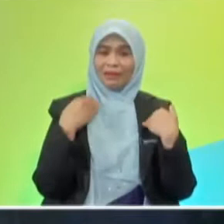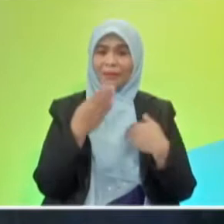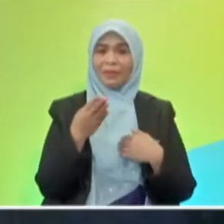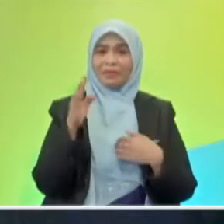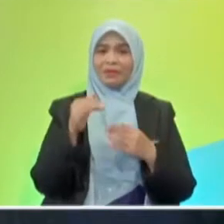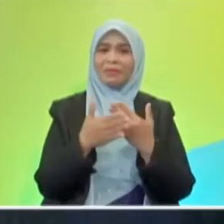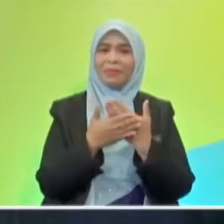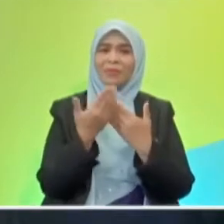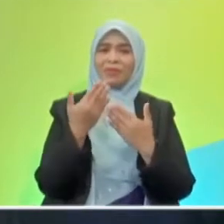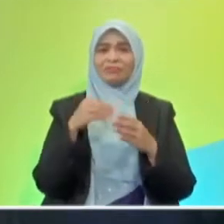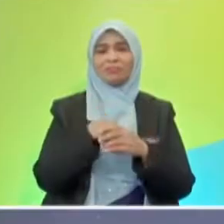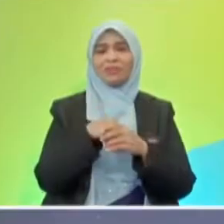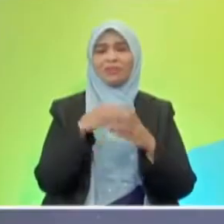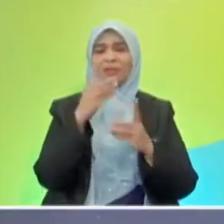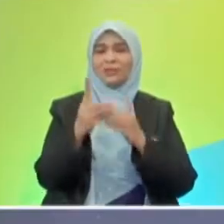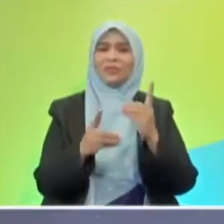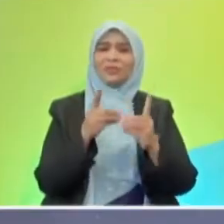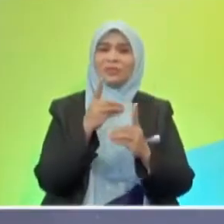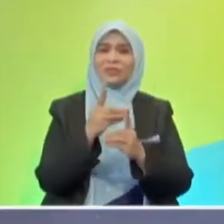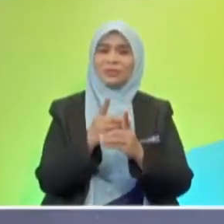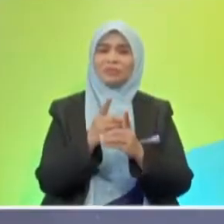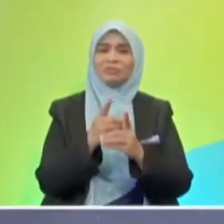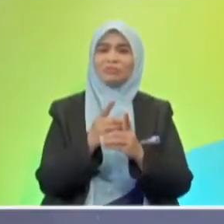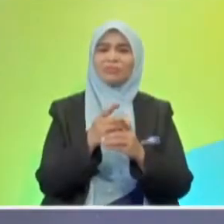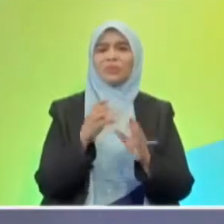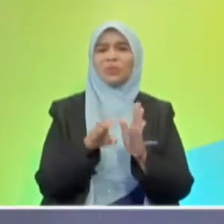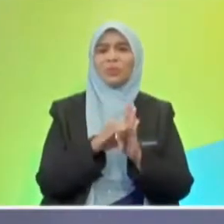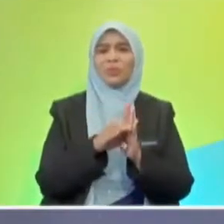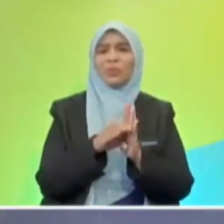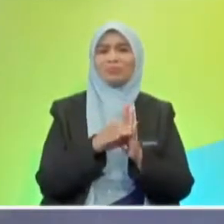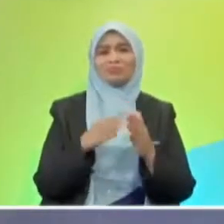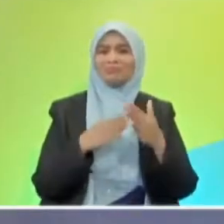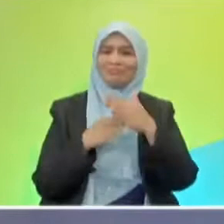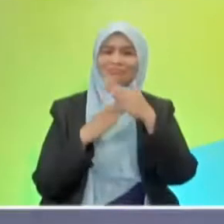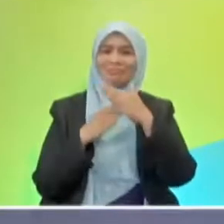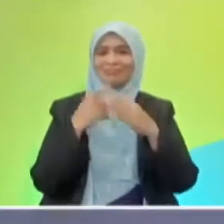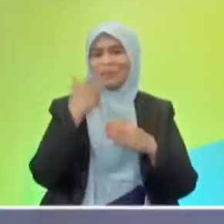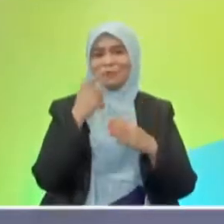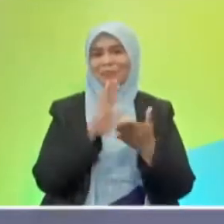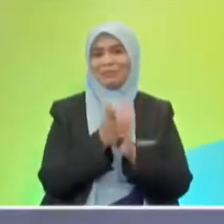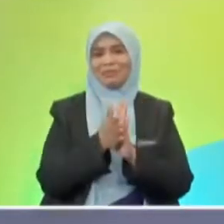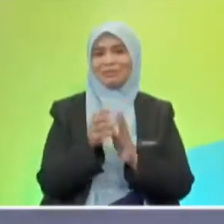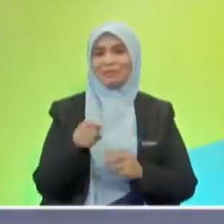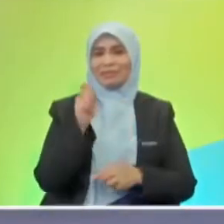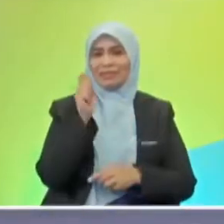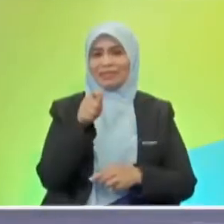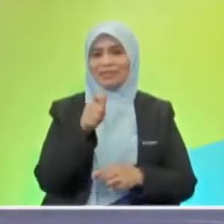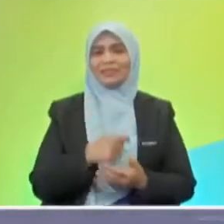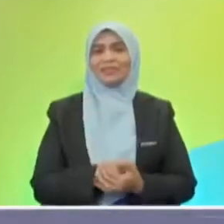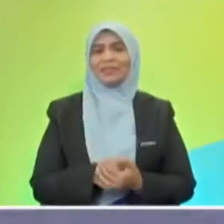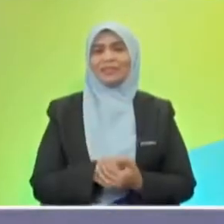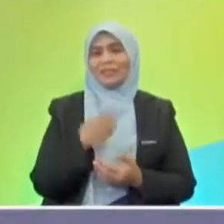teh dunia Jadi Genting Genting kalah enak jadi ahli Nujum bye Sudah untuk Sherman pada kali ini